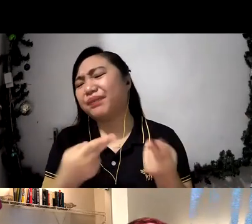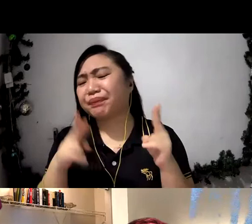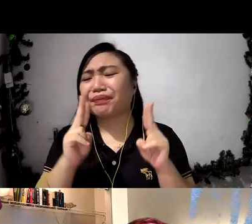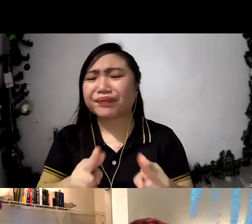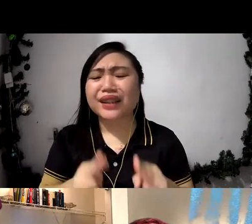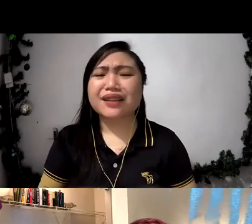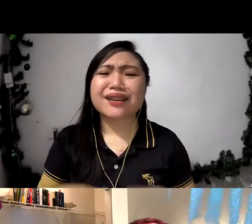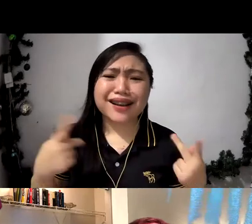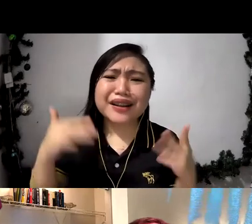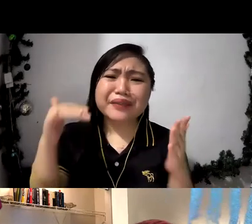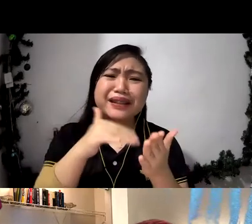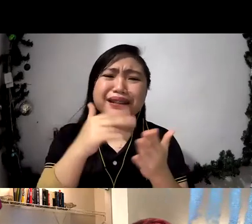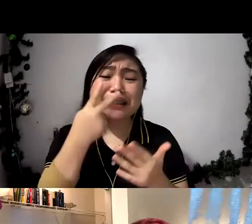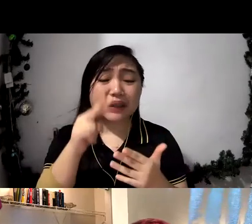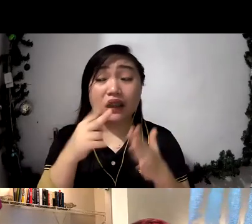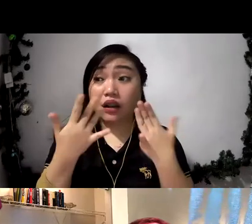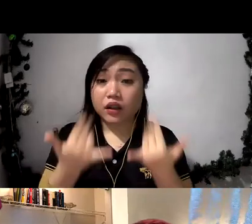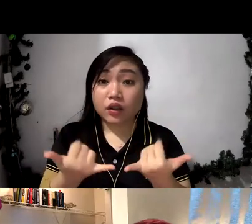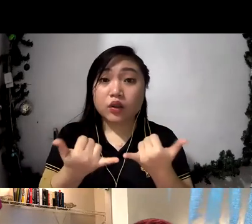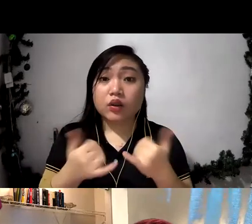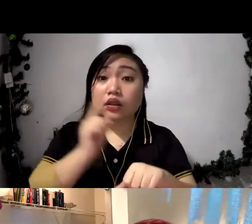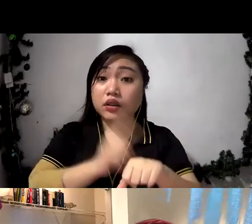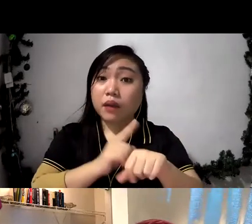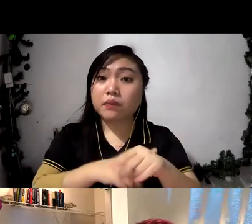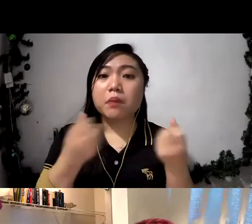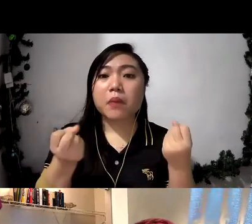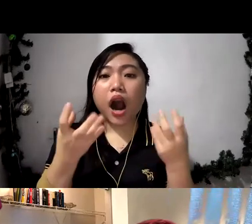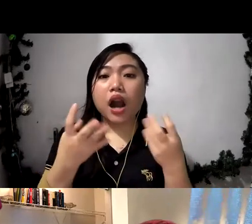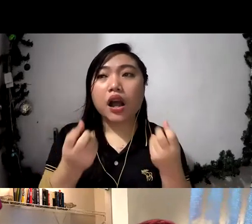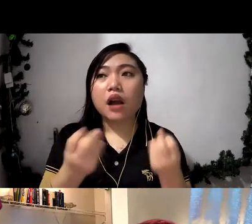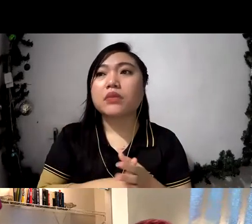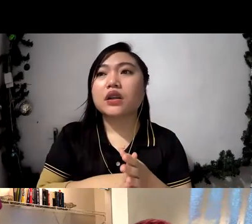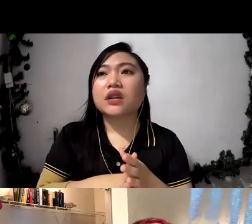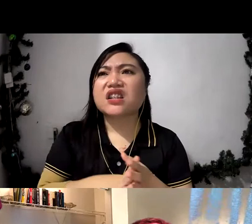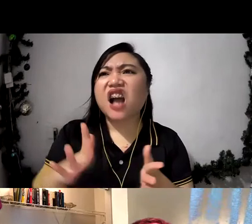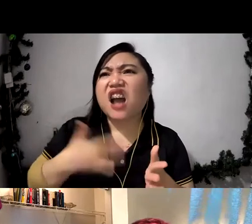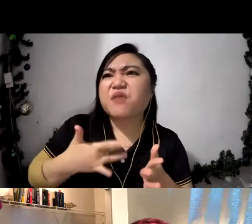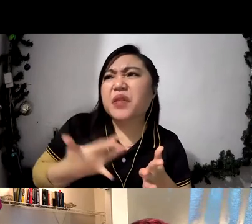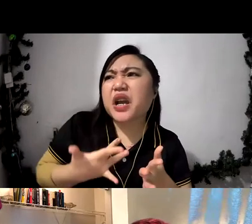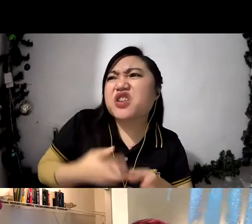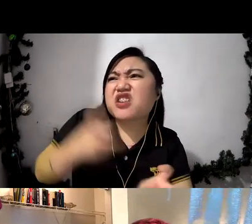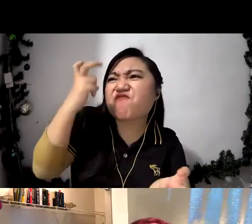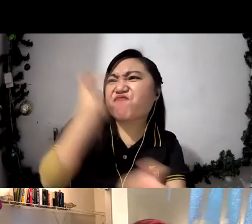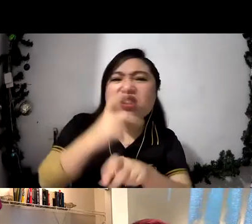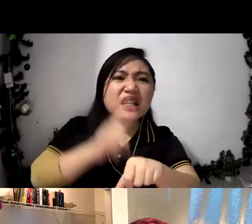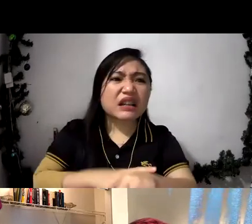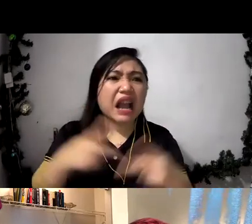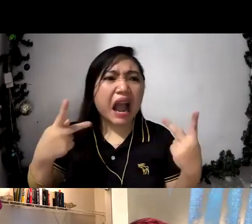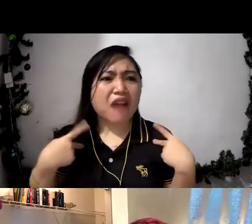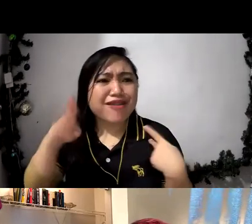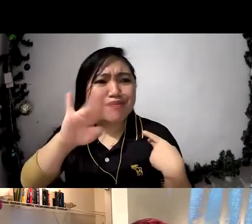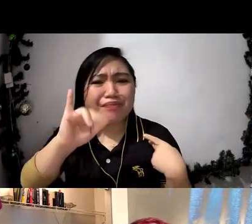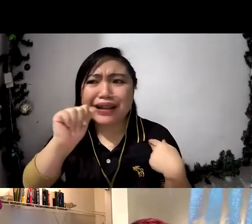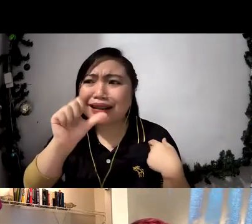na nagsasabing sa panahon kung saan nakakaranas tayo ng matinding krisis, yung gender bias and discrimination, no,